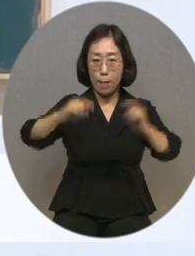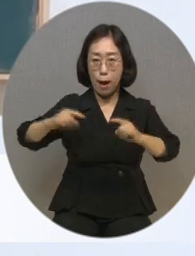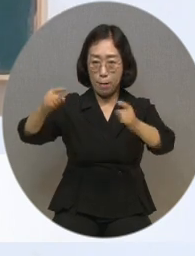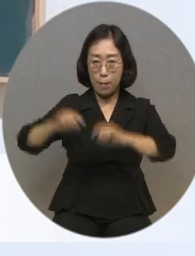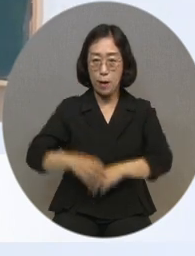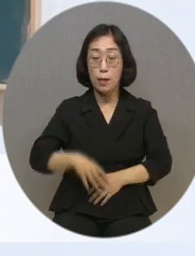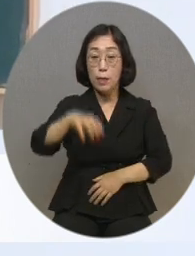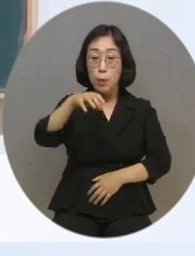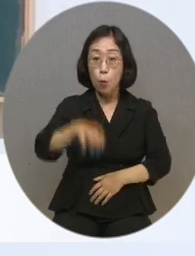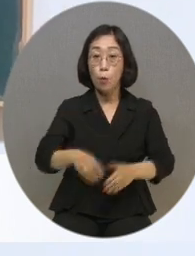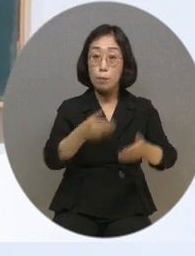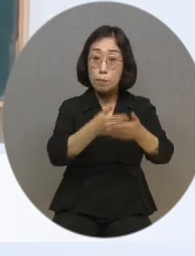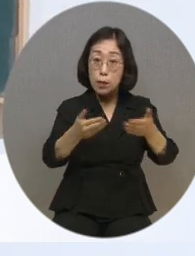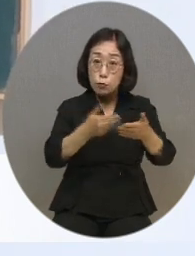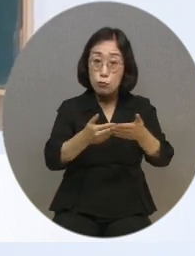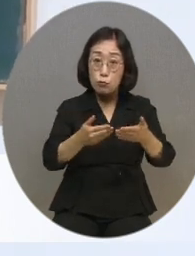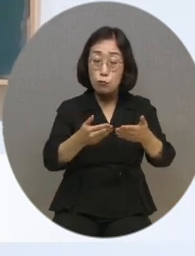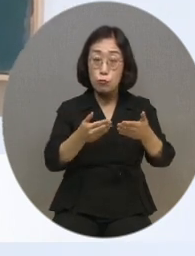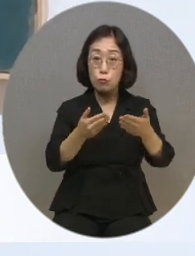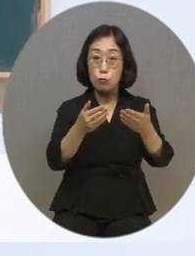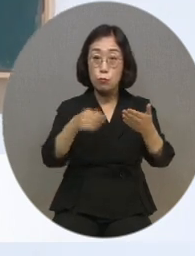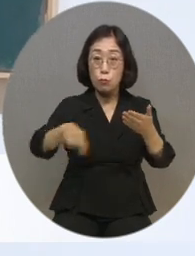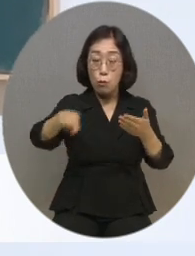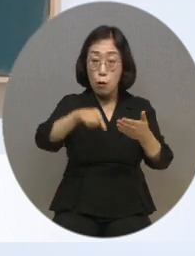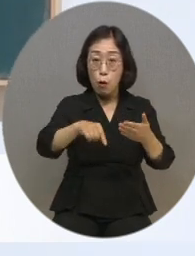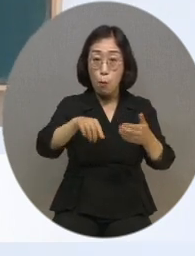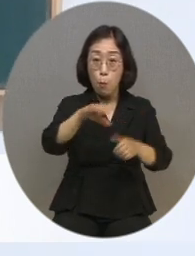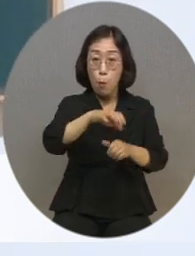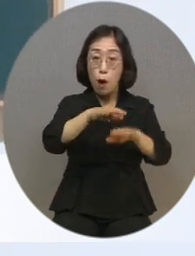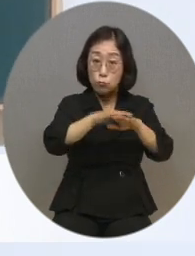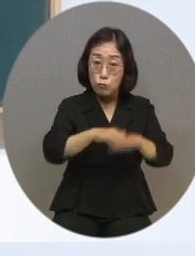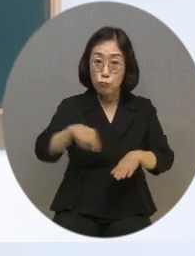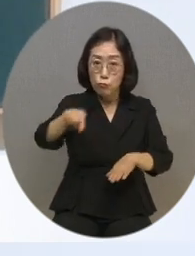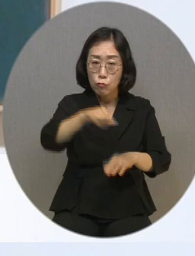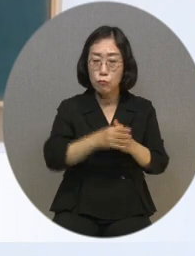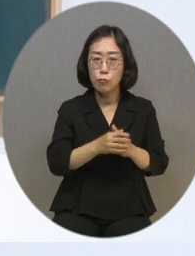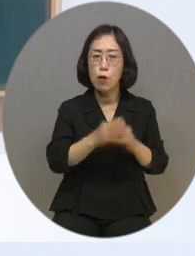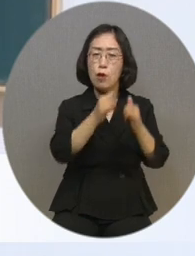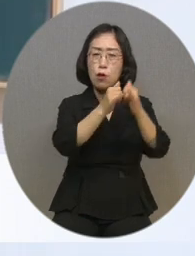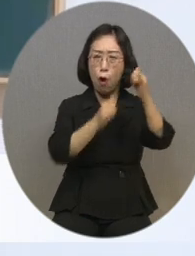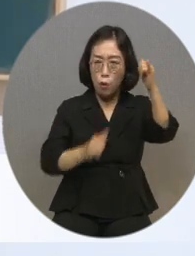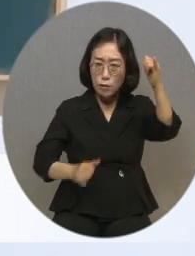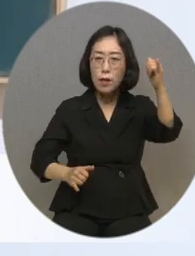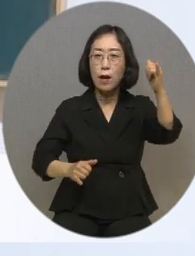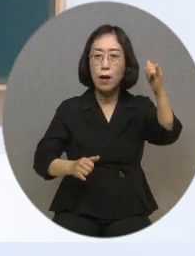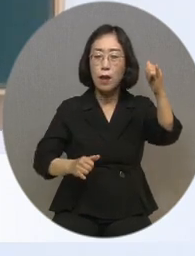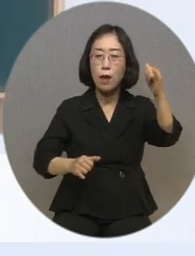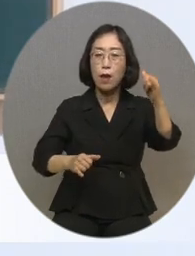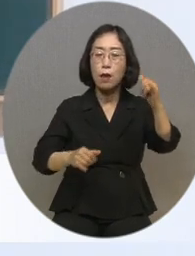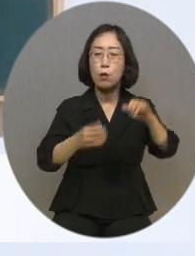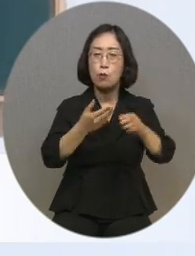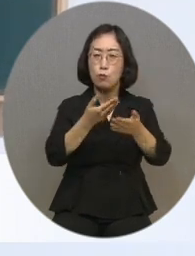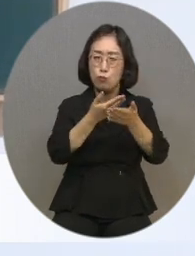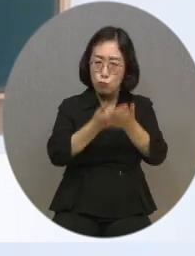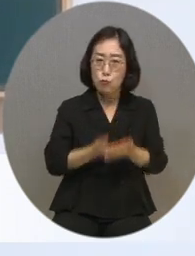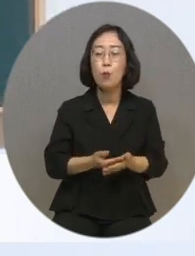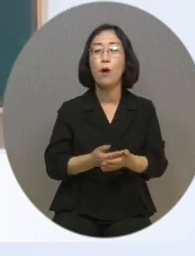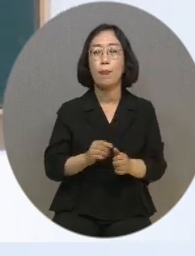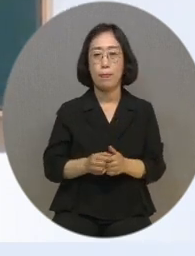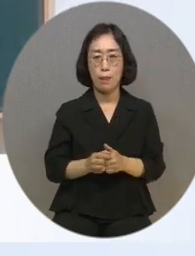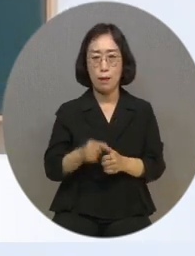있는 미술 부분, 정말 한국 미술사에 남을 그런 귀중한